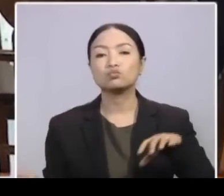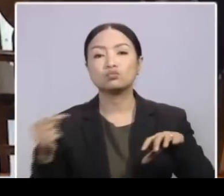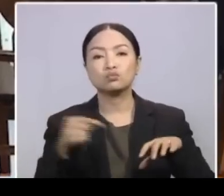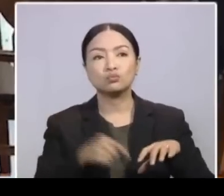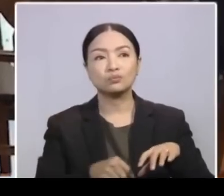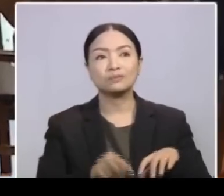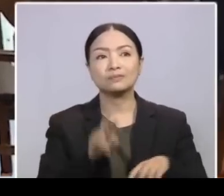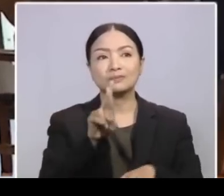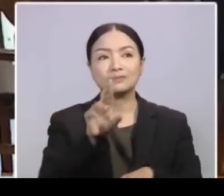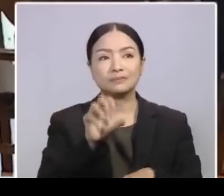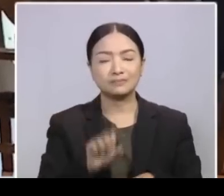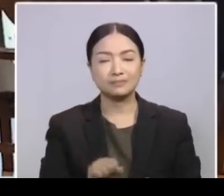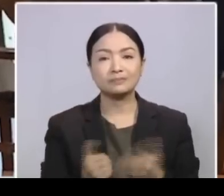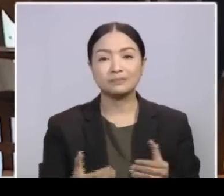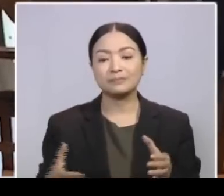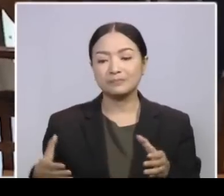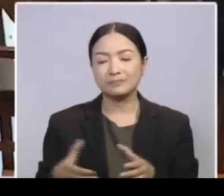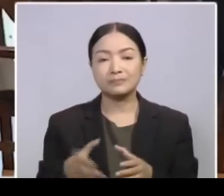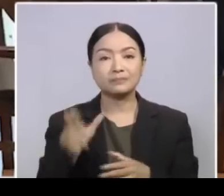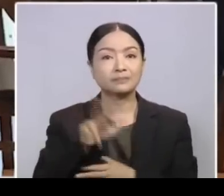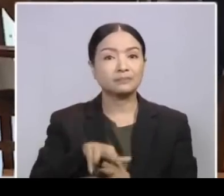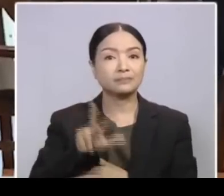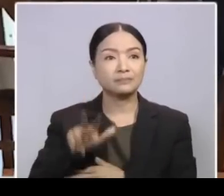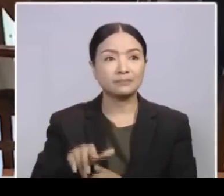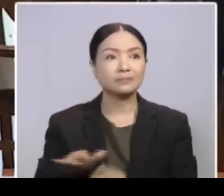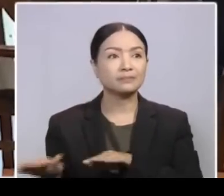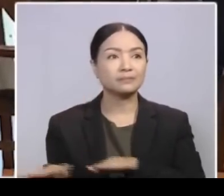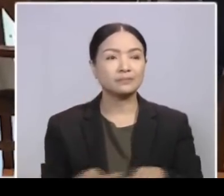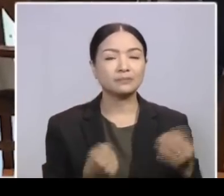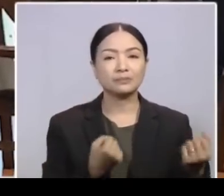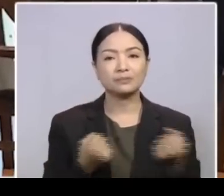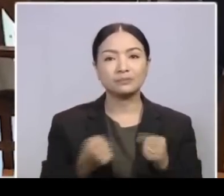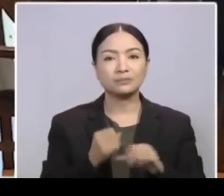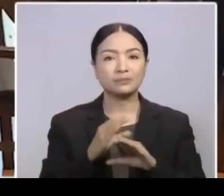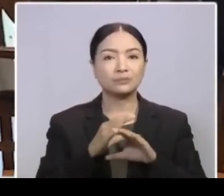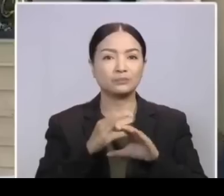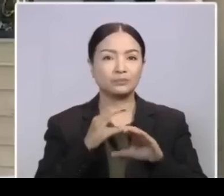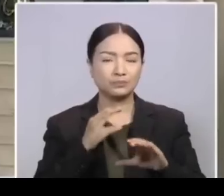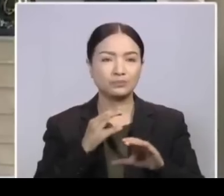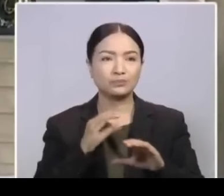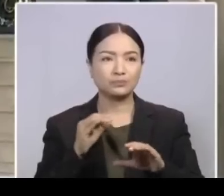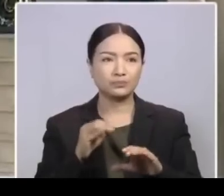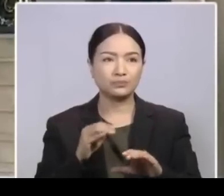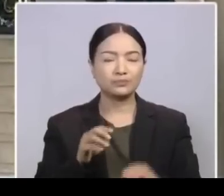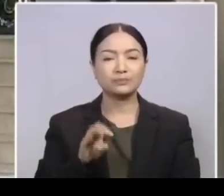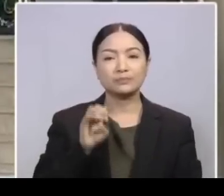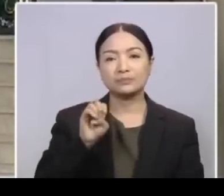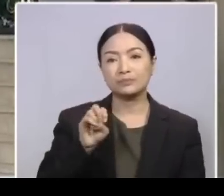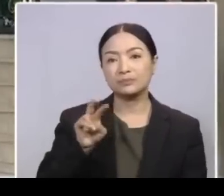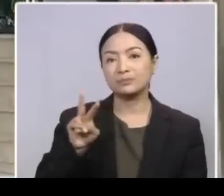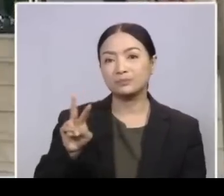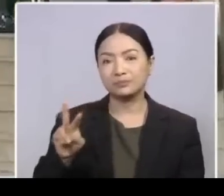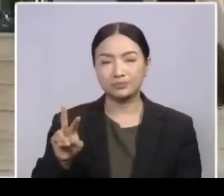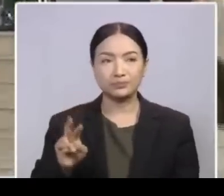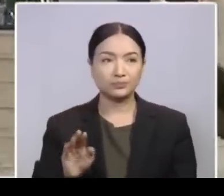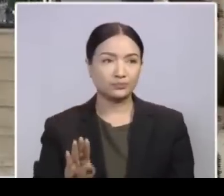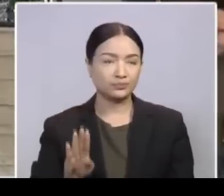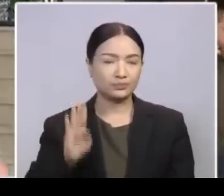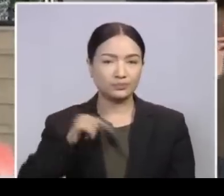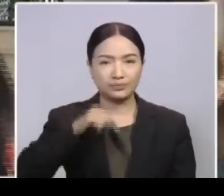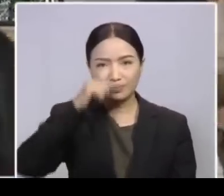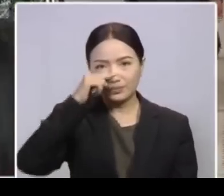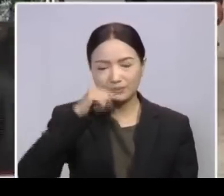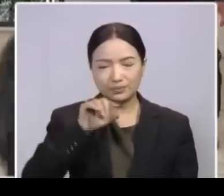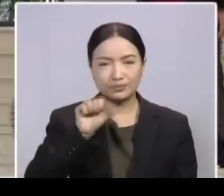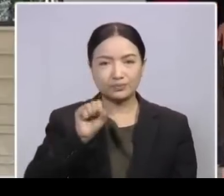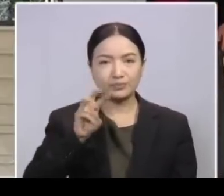สภาวันนี้พรรคเพื่อไทยได้จัดเตรียมรถโดยสารปรับอากาศพลังงานไฟฟ้าจากบริษัทไทยสมายบัส